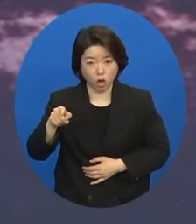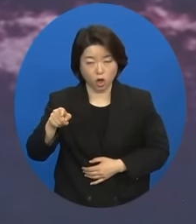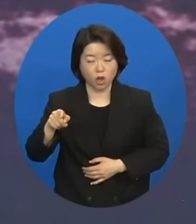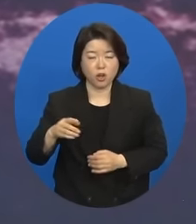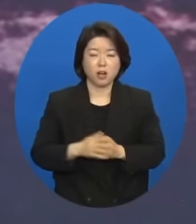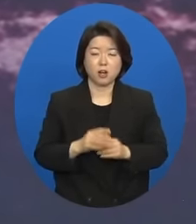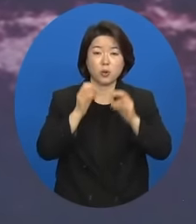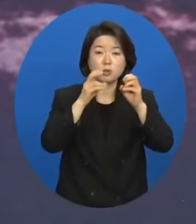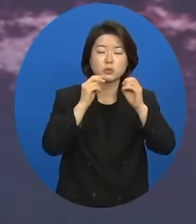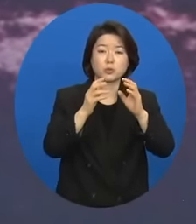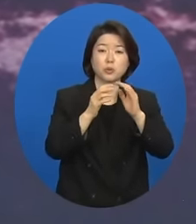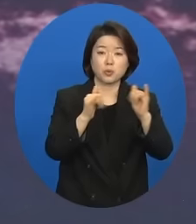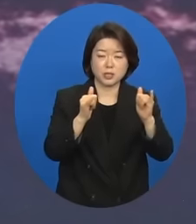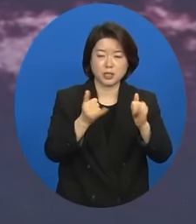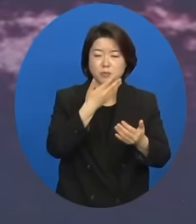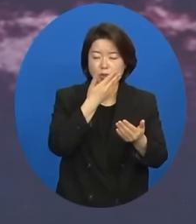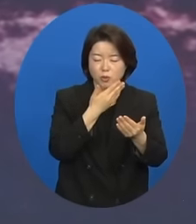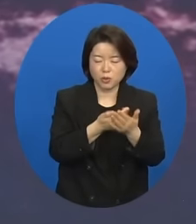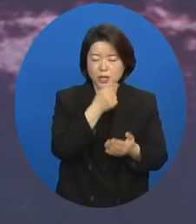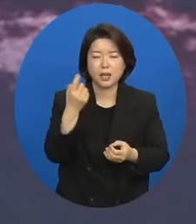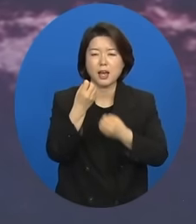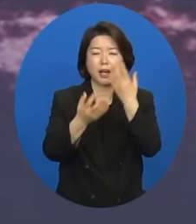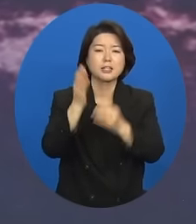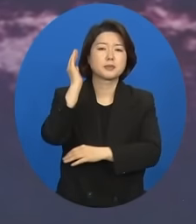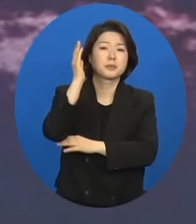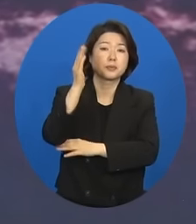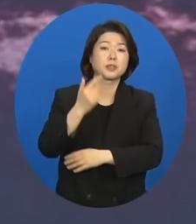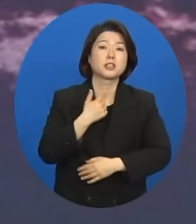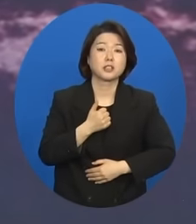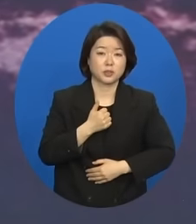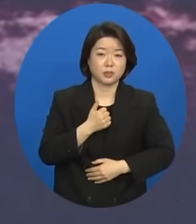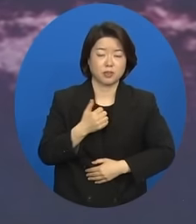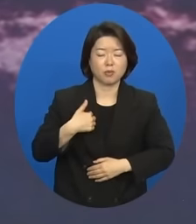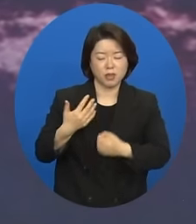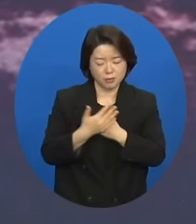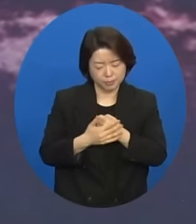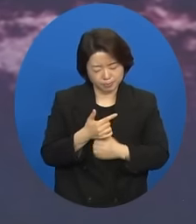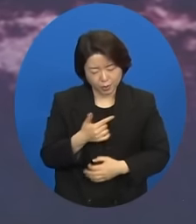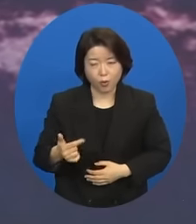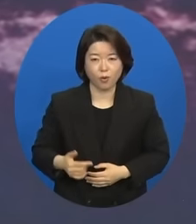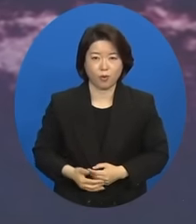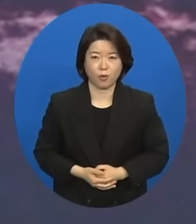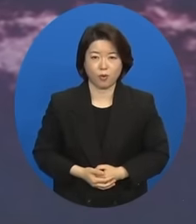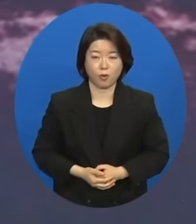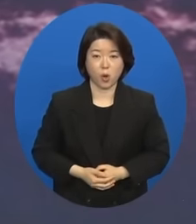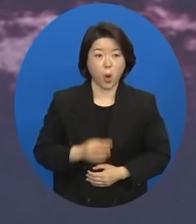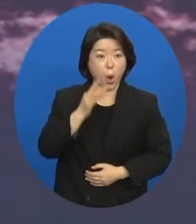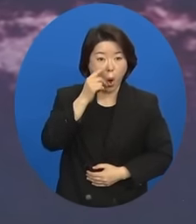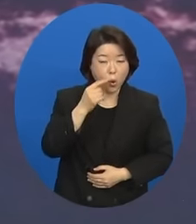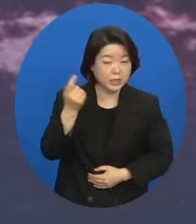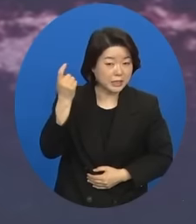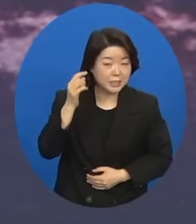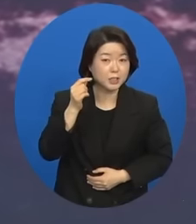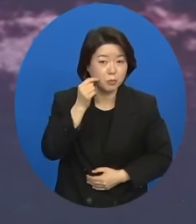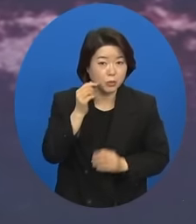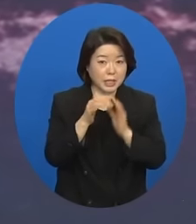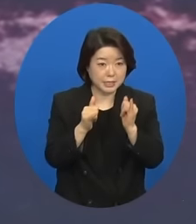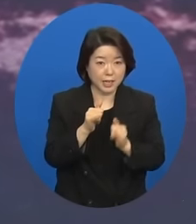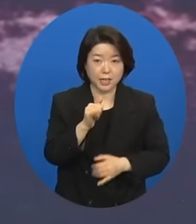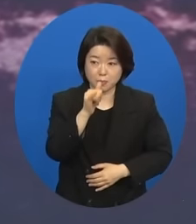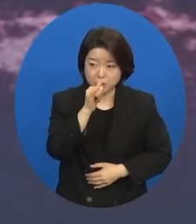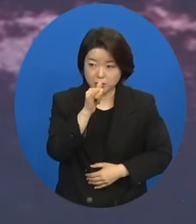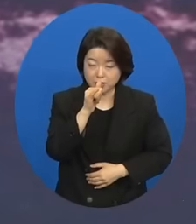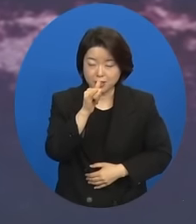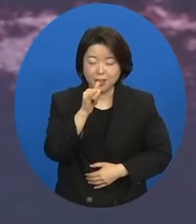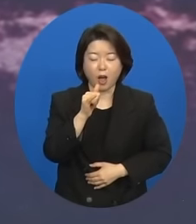간증을 해주셔서 참 큰 은혜를 제가 받았는데요 혹여나 못 들으셨을 봐 제가 약간의